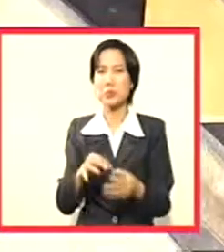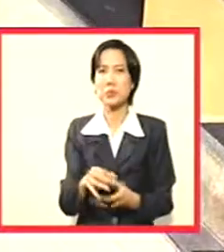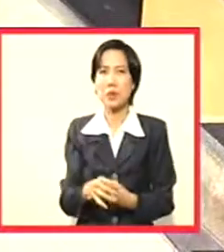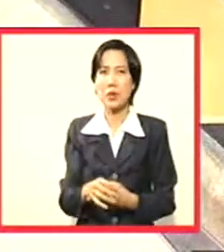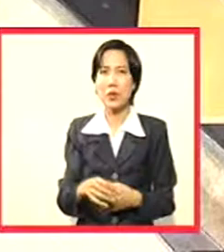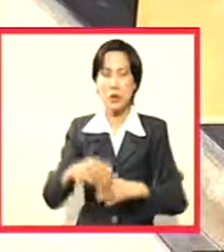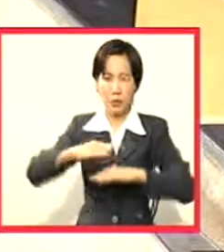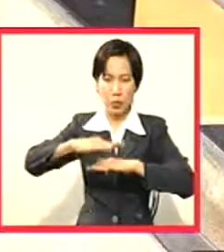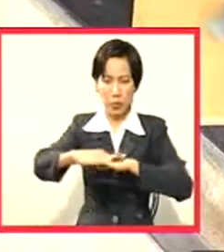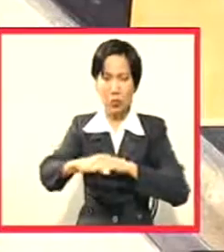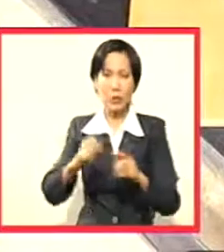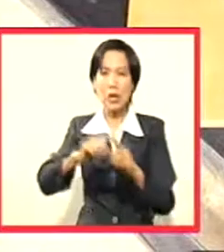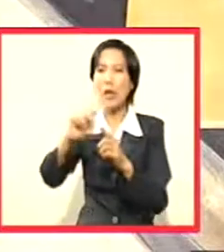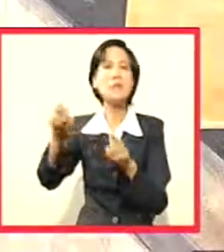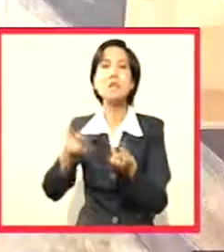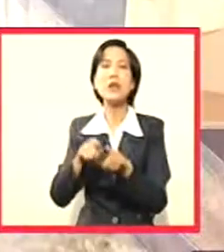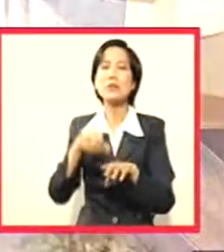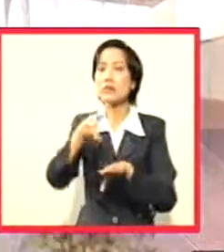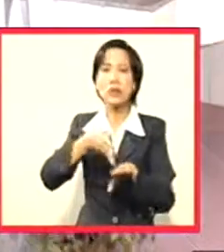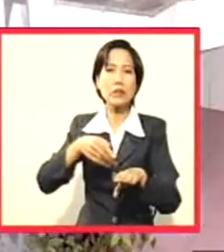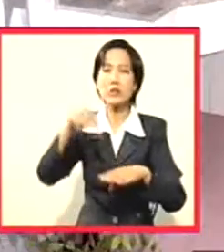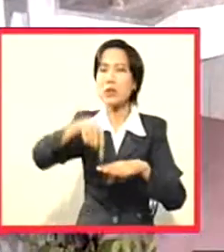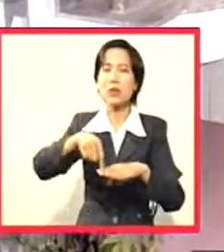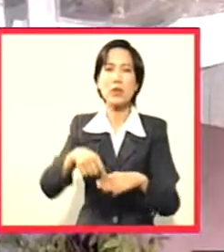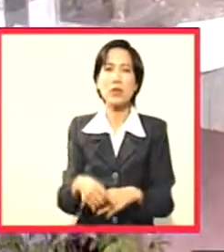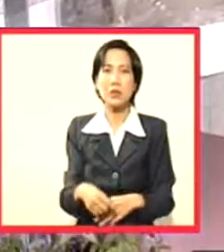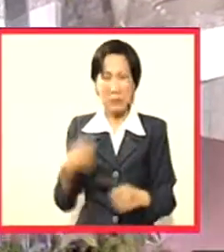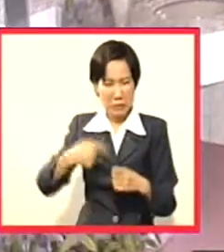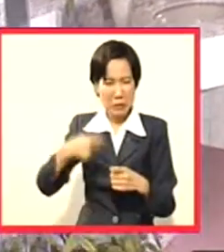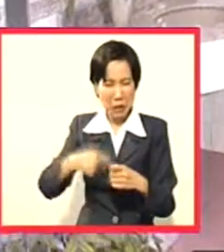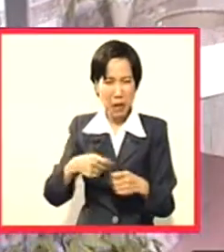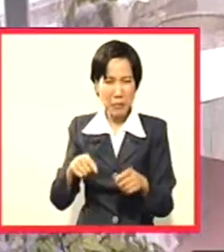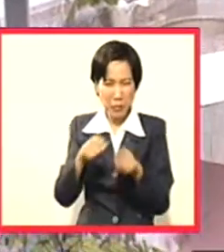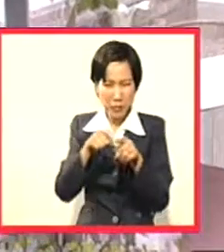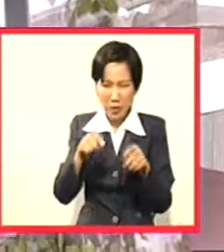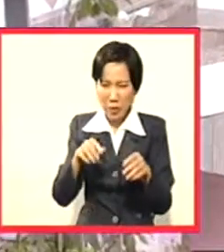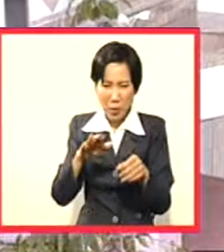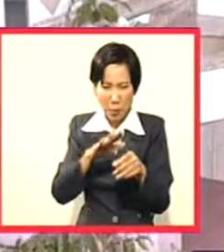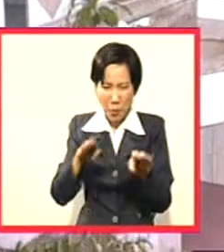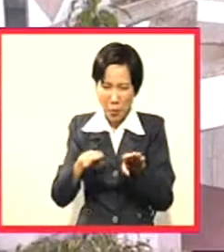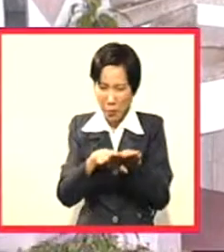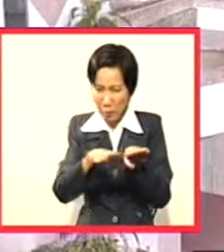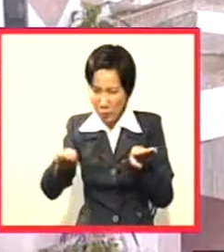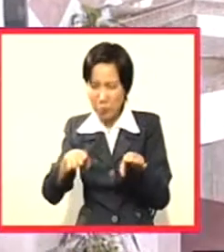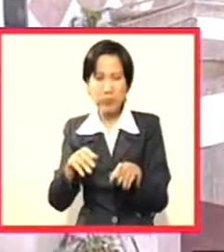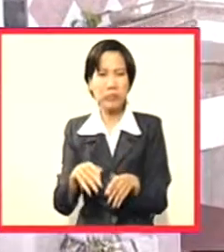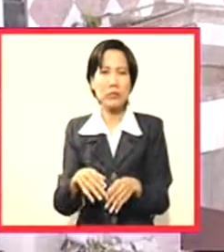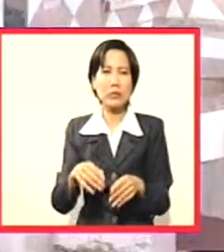ปลูกกระเบื้องแทบจะทุกสถานที่เพราะยากเหลือเกินที่จะปูได้อย่างลงตัวครับ